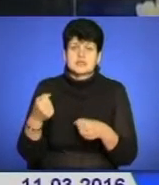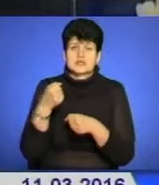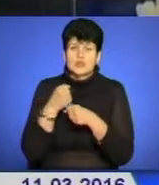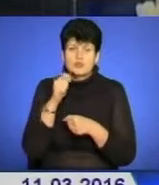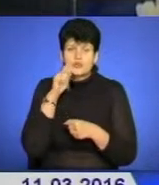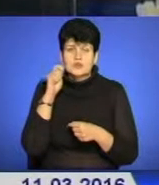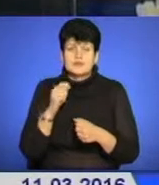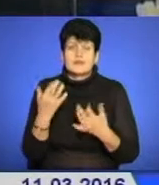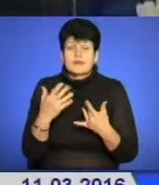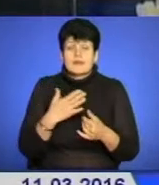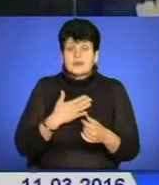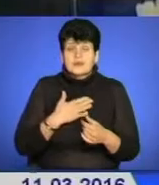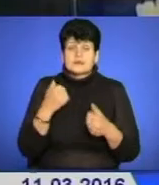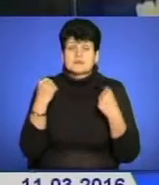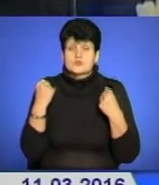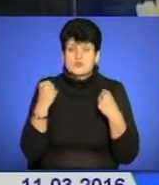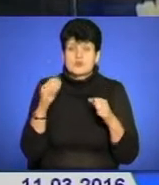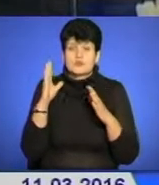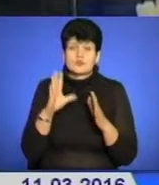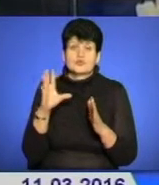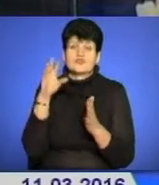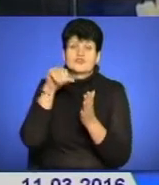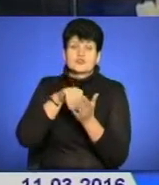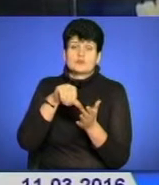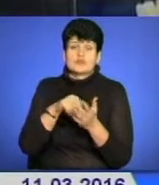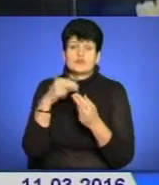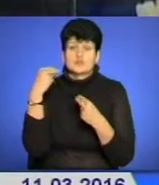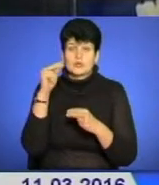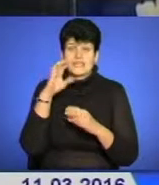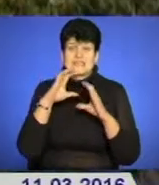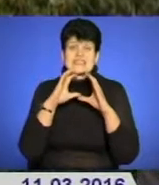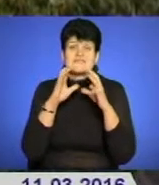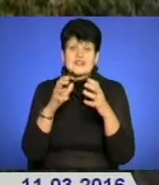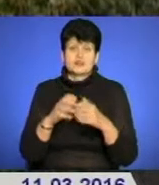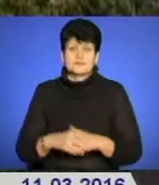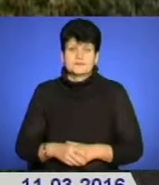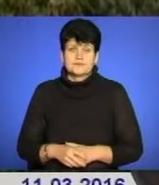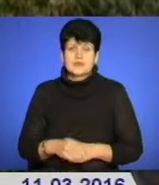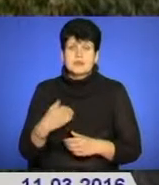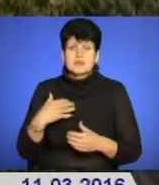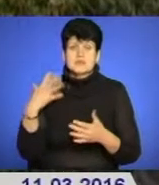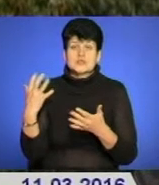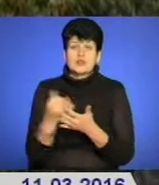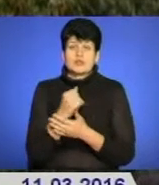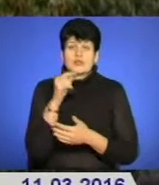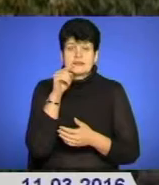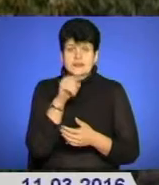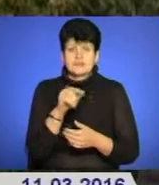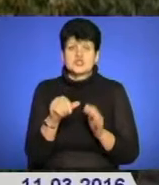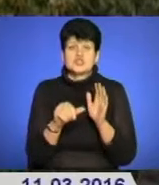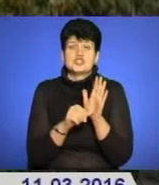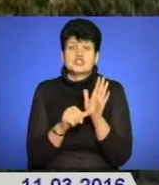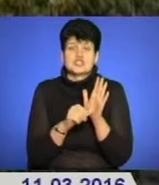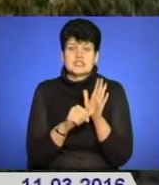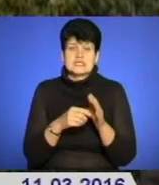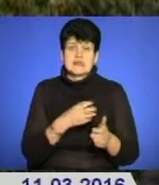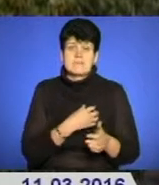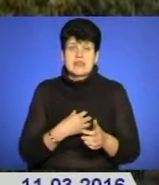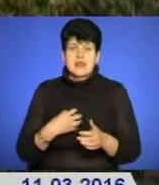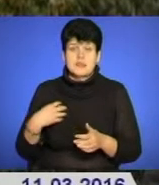наших спортсменів, ймовірно, виступатимуть у юніорському чемпіонаті світу. Ми здобули там 6